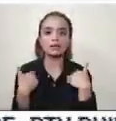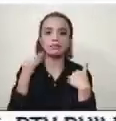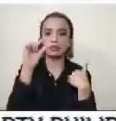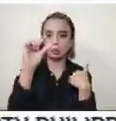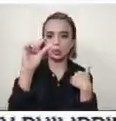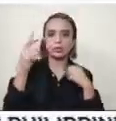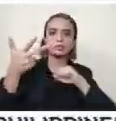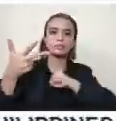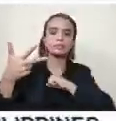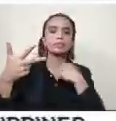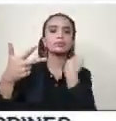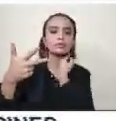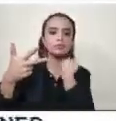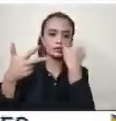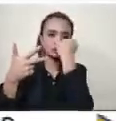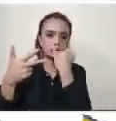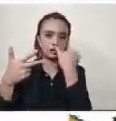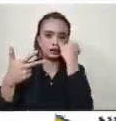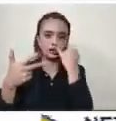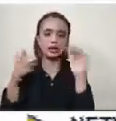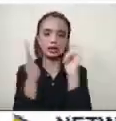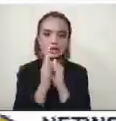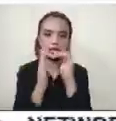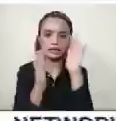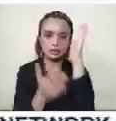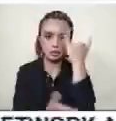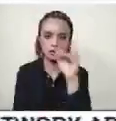13,573 na mga bagong kaso, kaya nasa